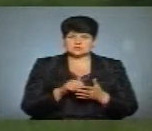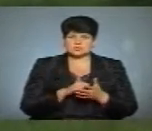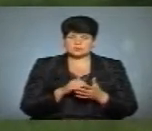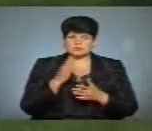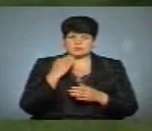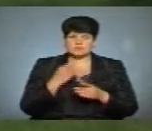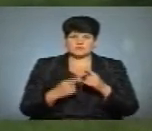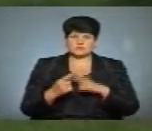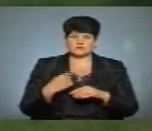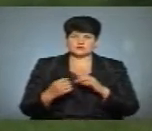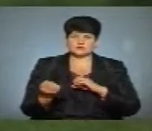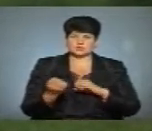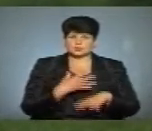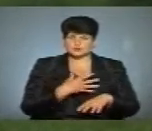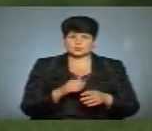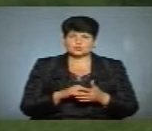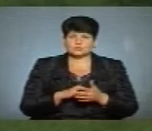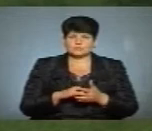вони вернули ці документи назад.